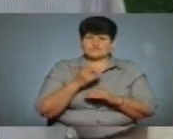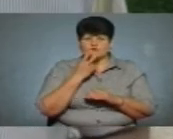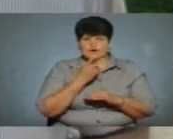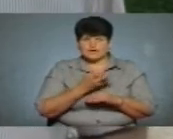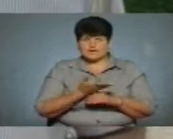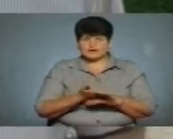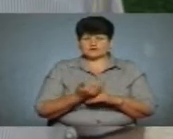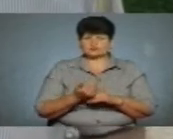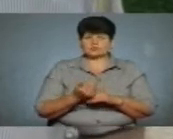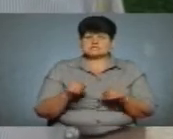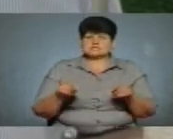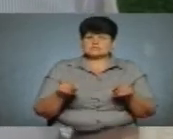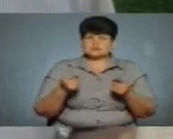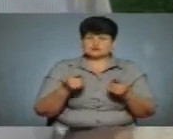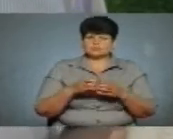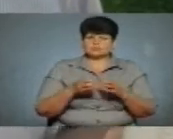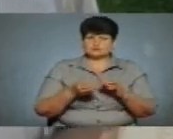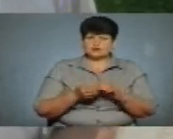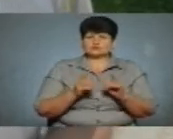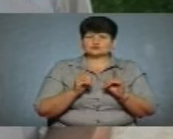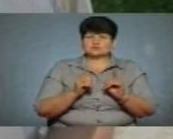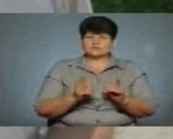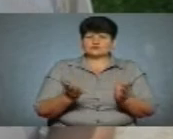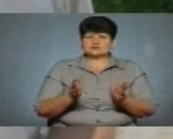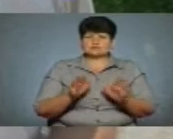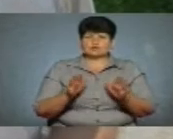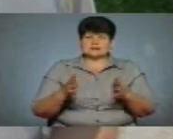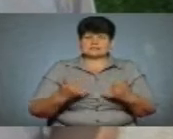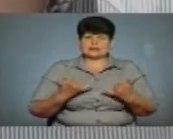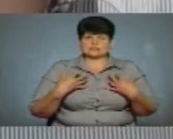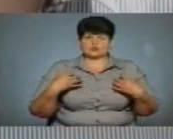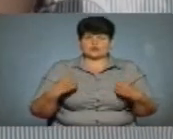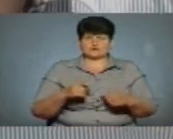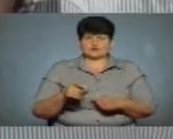і створює загрозу навіть в якихось моментах для здоров'я людей.